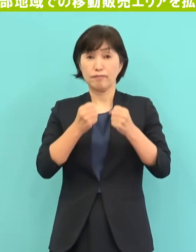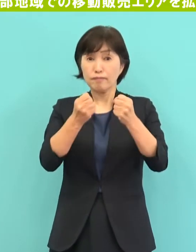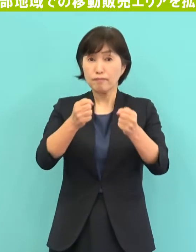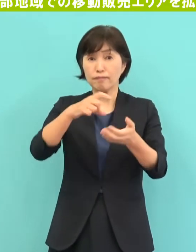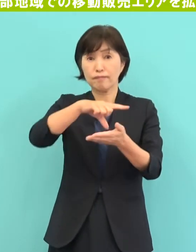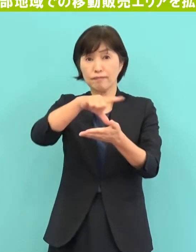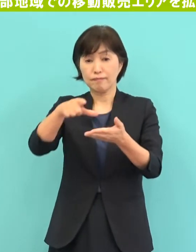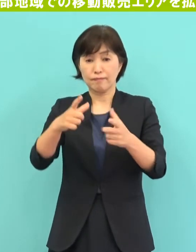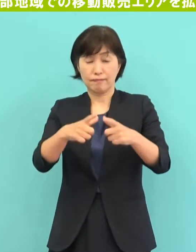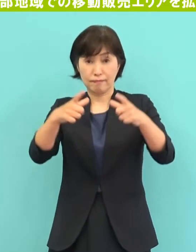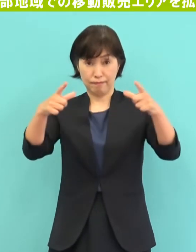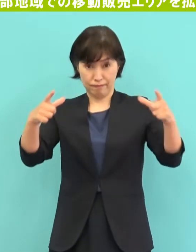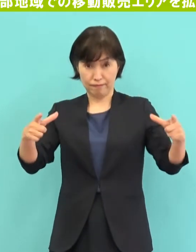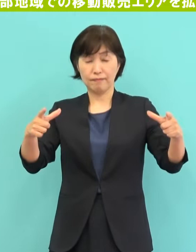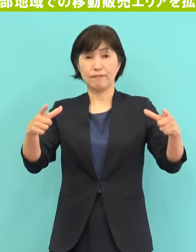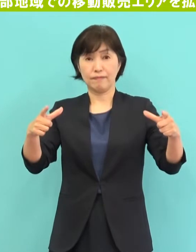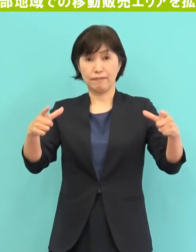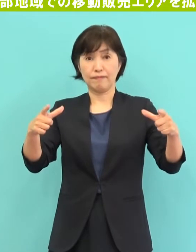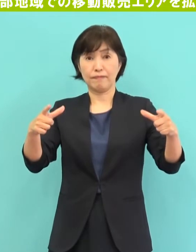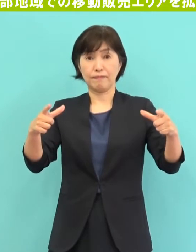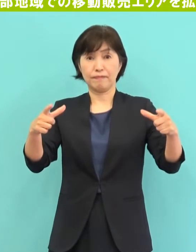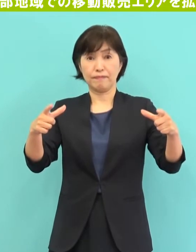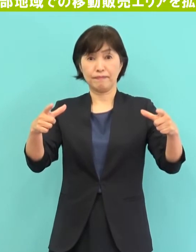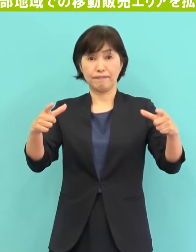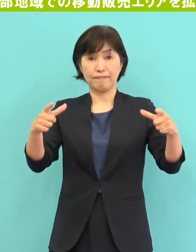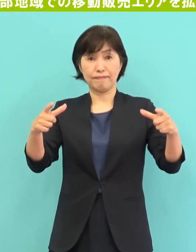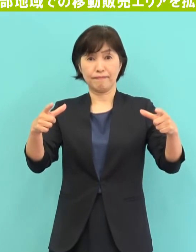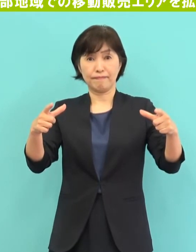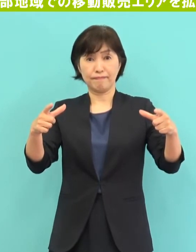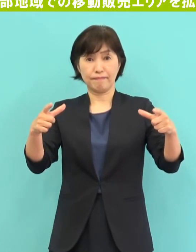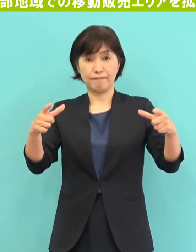にh とってくださいね a